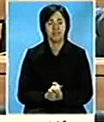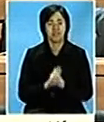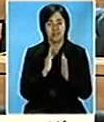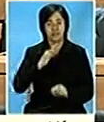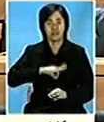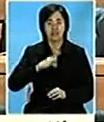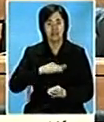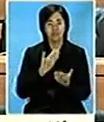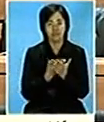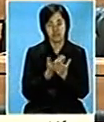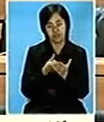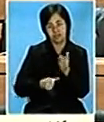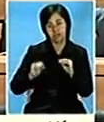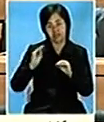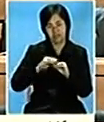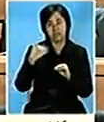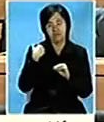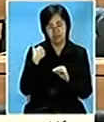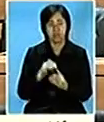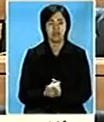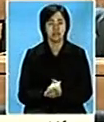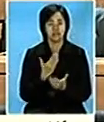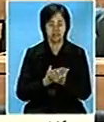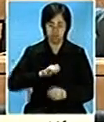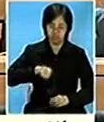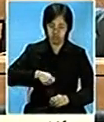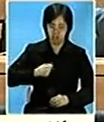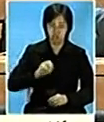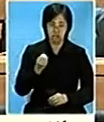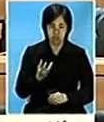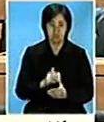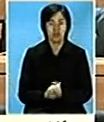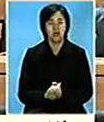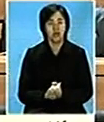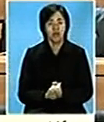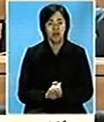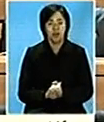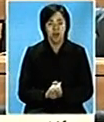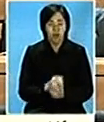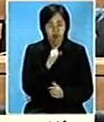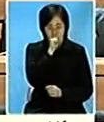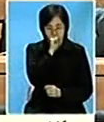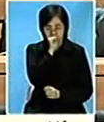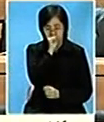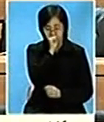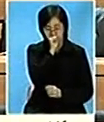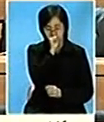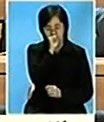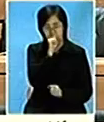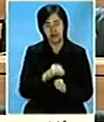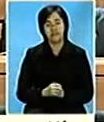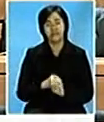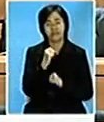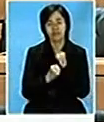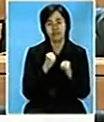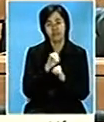าเงินภาษีเขามากขึ้นเขาจะต้องเสียเงินมากขึ้นเขาก็เลยจะใช้ดื่มน้อยลงแต่ในปีหนึ่งคน